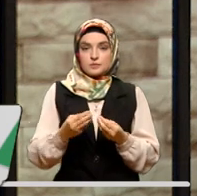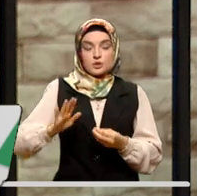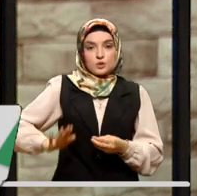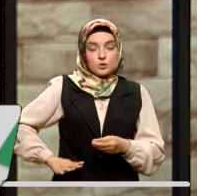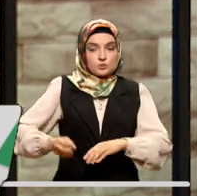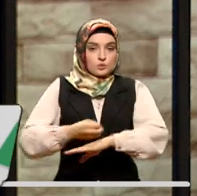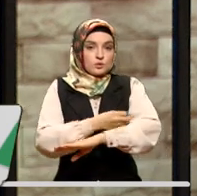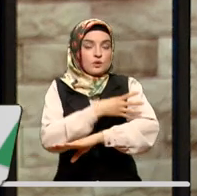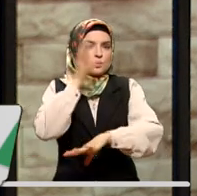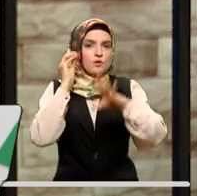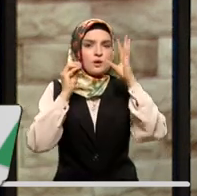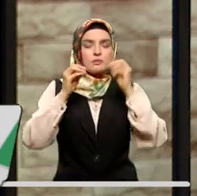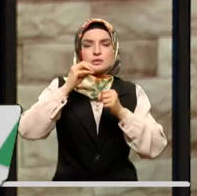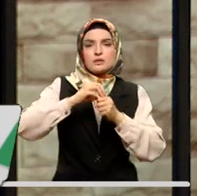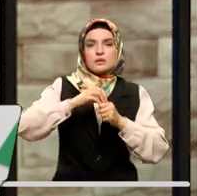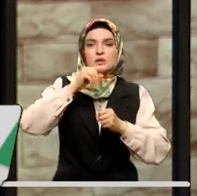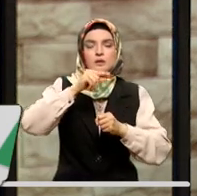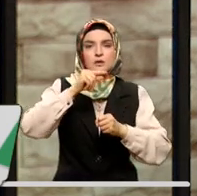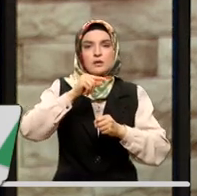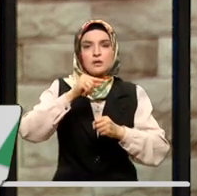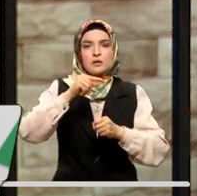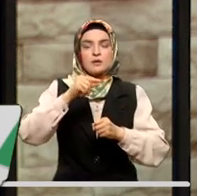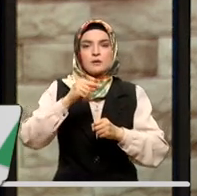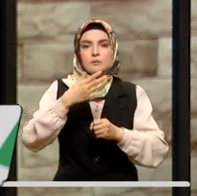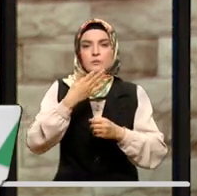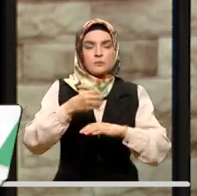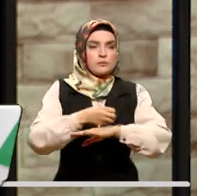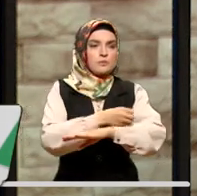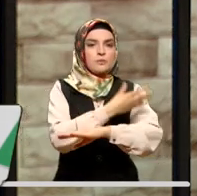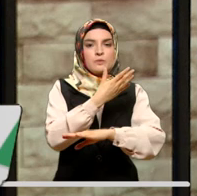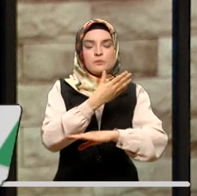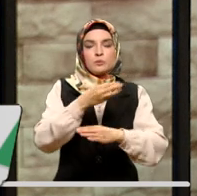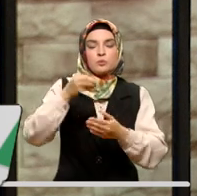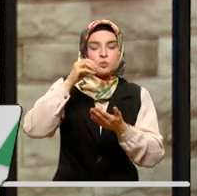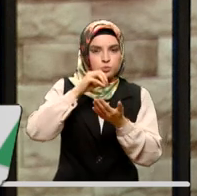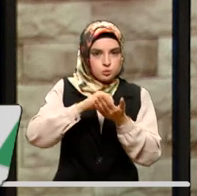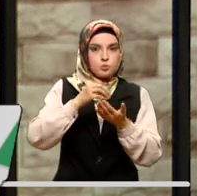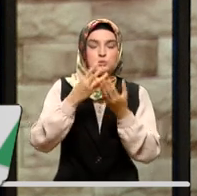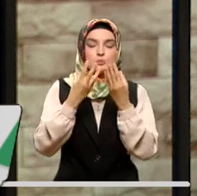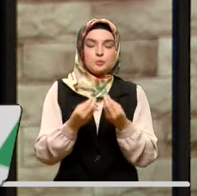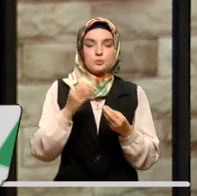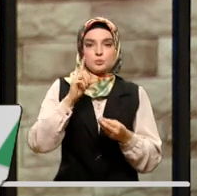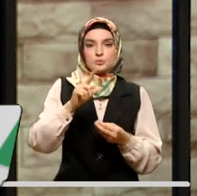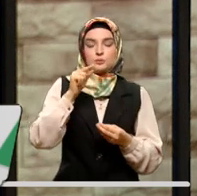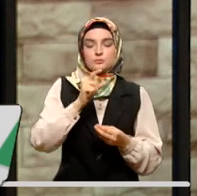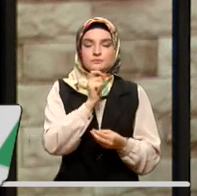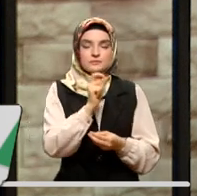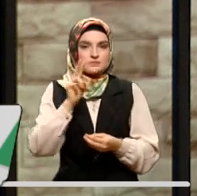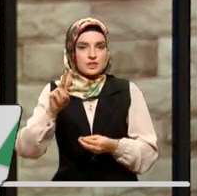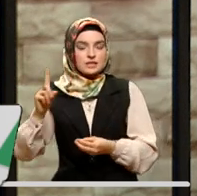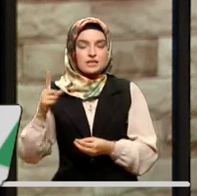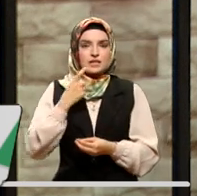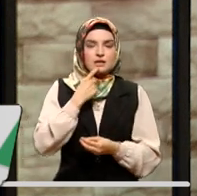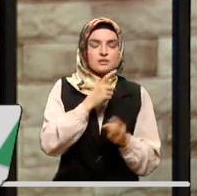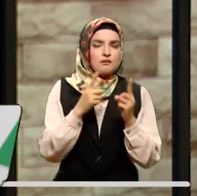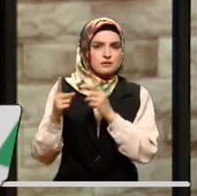için duygusuna yatırım yapmak lazım. O anda hislerine yatırım yapmak lazım. İşte bu 0-2 yaş arasında hem çocuğa